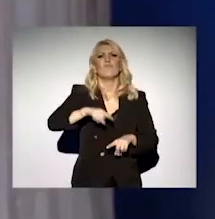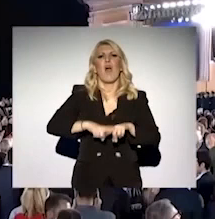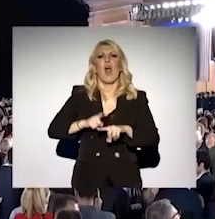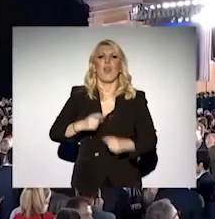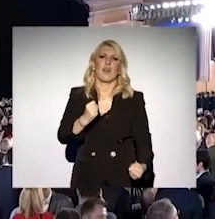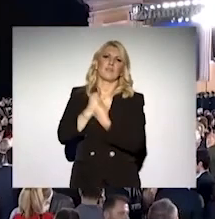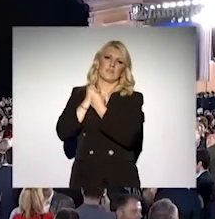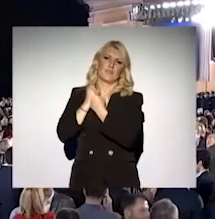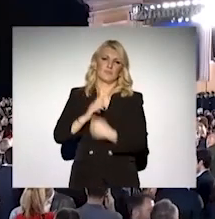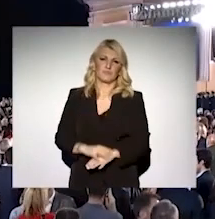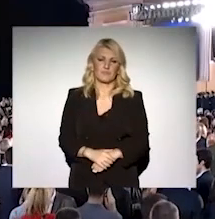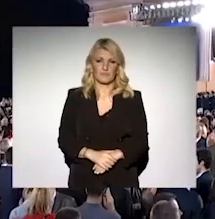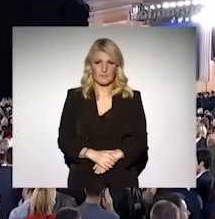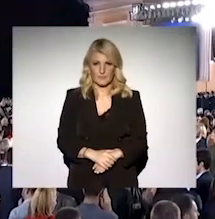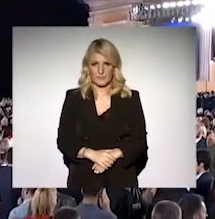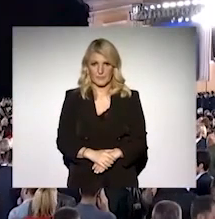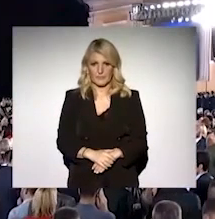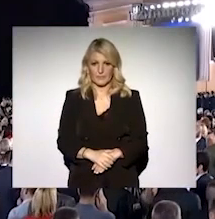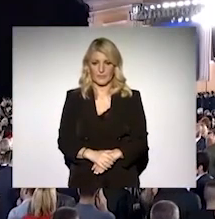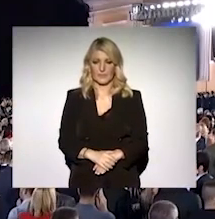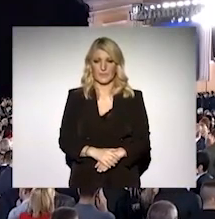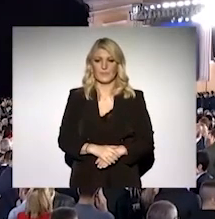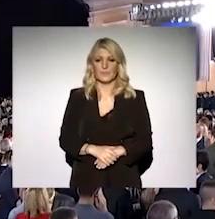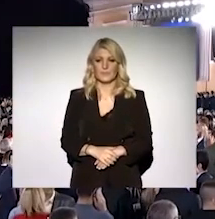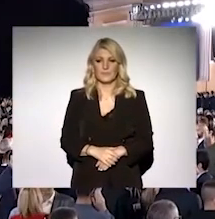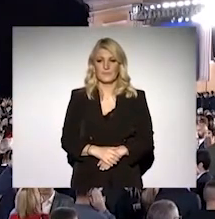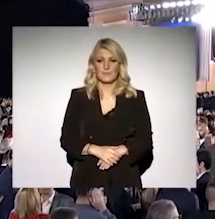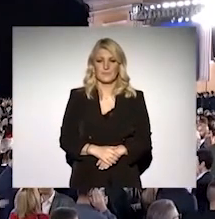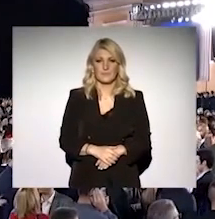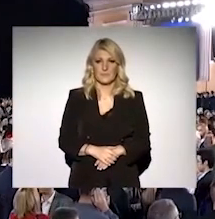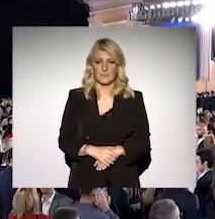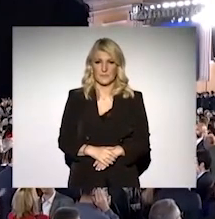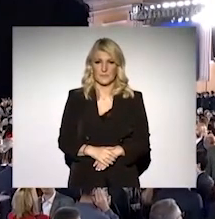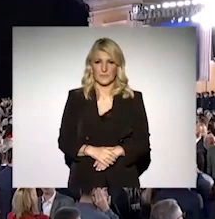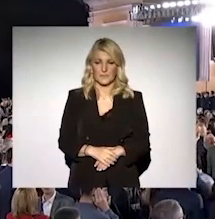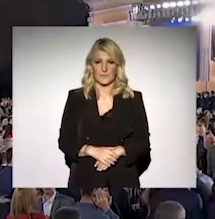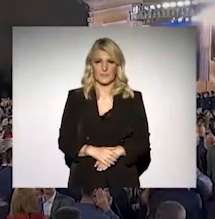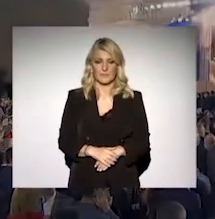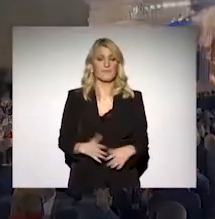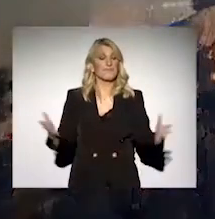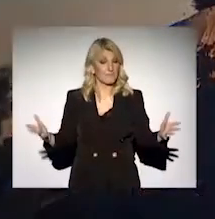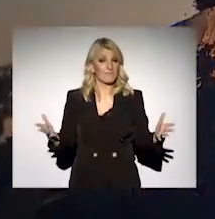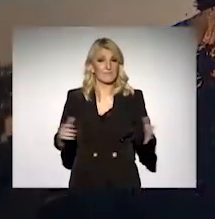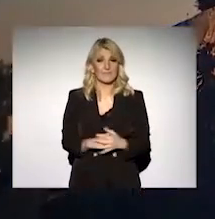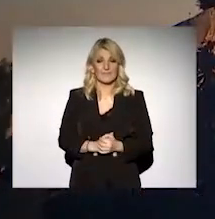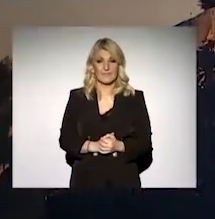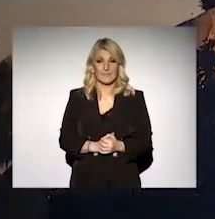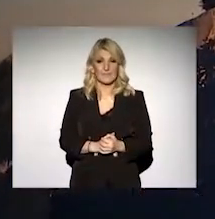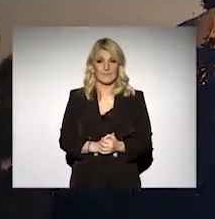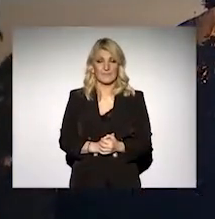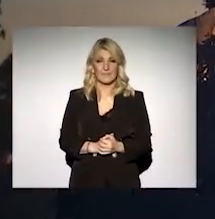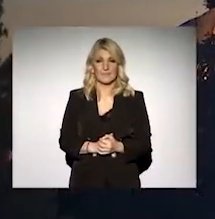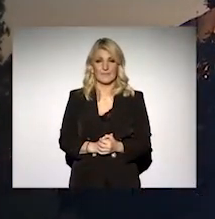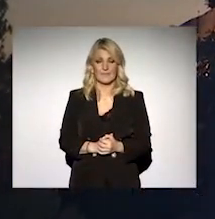μπορεί να μιλήσει για σύγχυση, αν όχι άγνοια, σχέτη, μπορεί να μιλήσει για πολλά. Σίγουρα πάντως, ξαναλέω, είναι